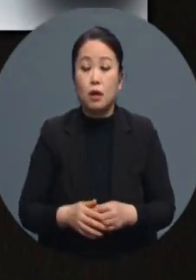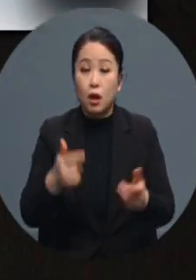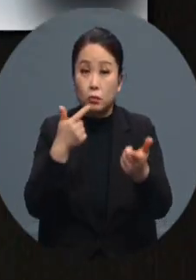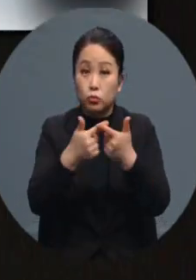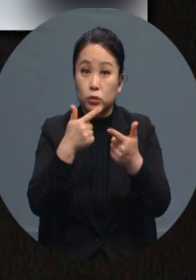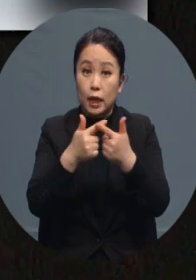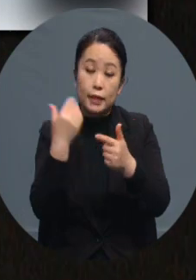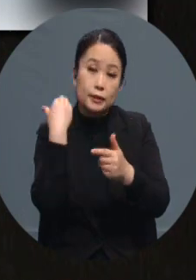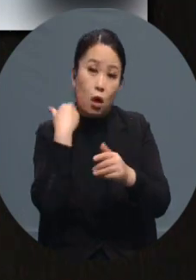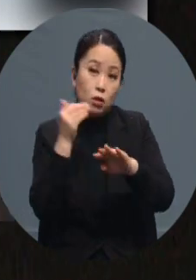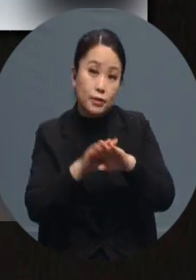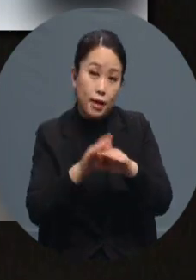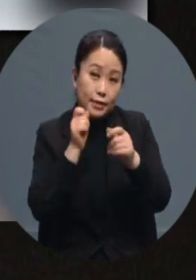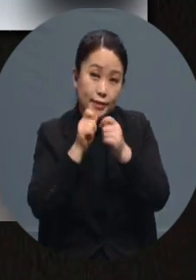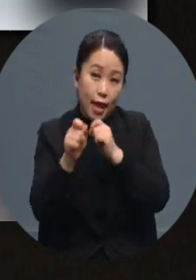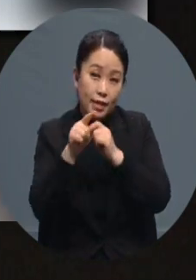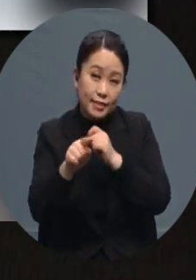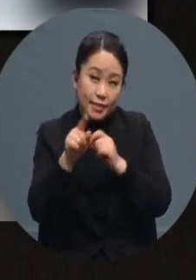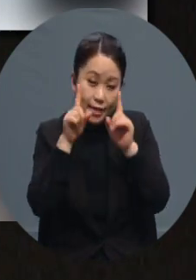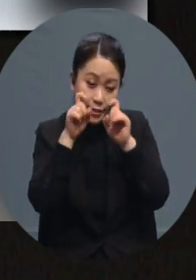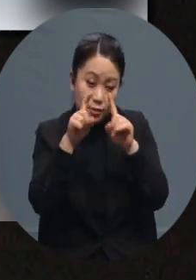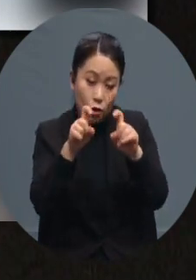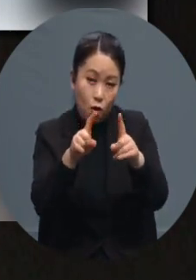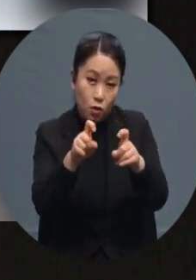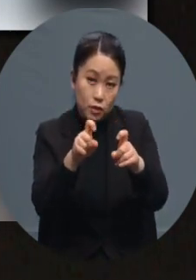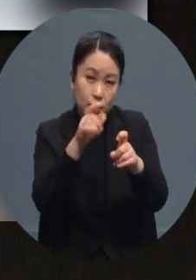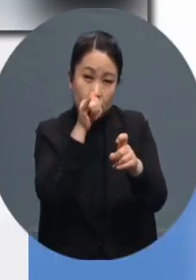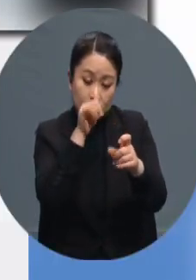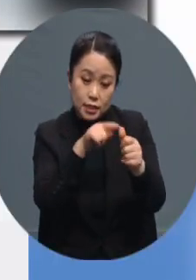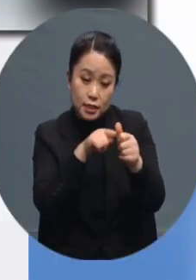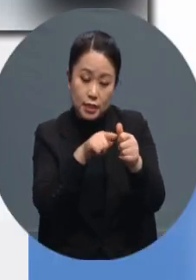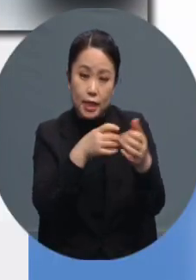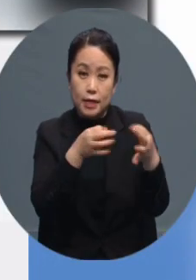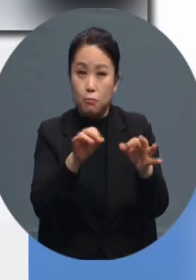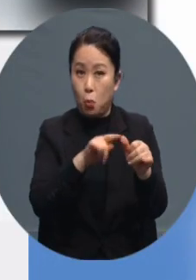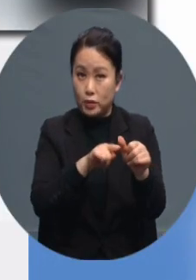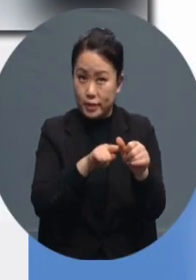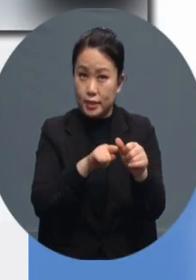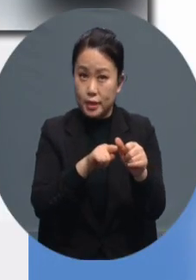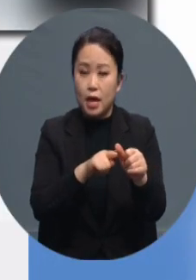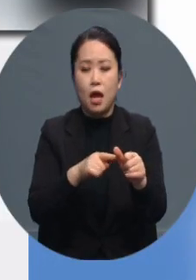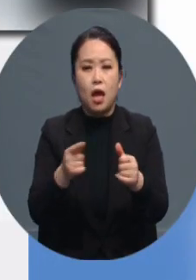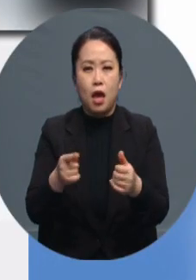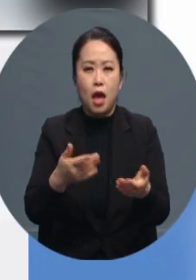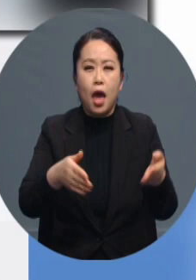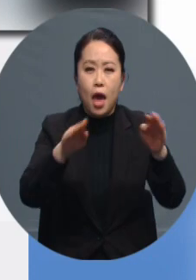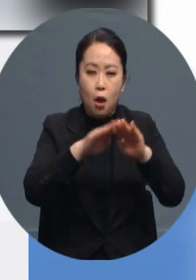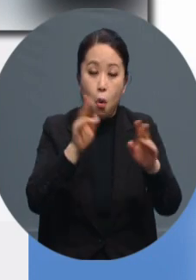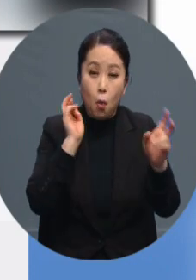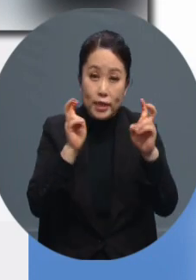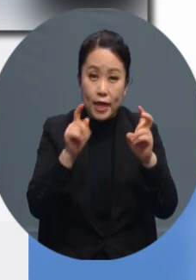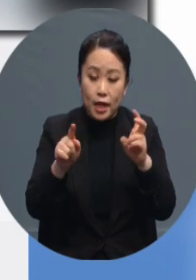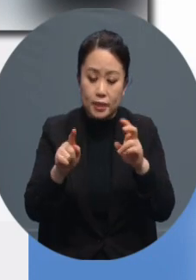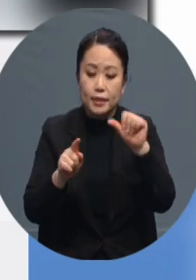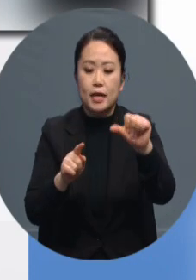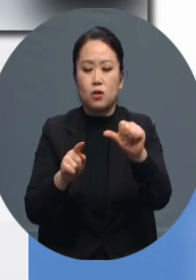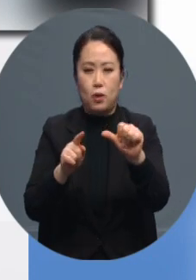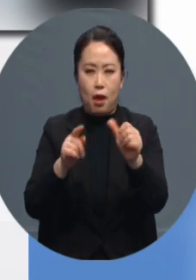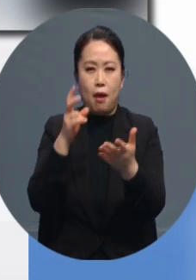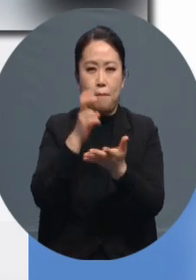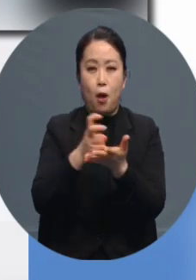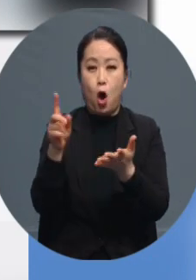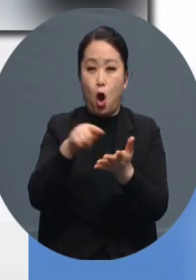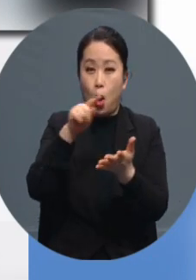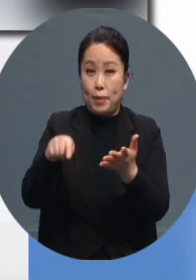부산 전세사기 의혹 중심에 있는 김모씨 시행사와 시공사 등 5개 법인을 자회사로 둔 부동산